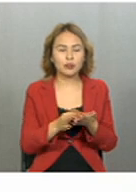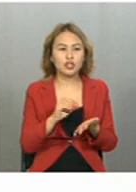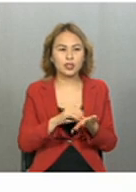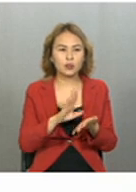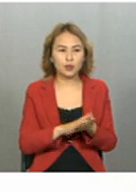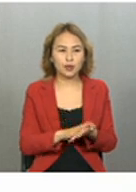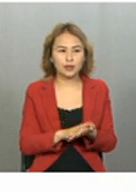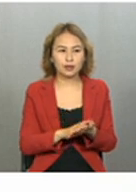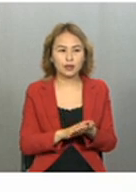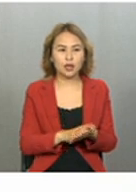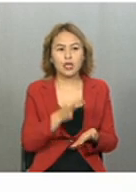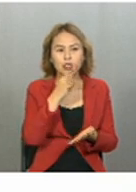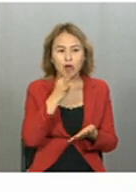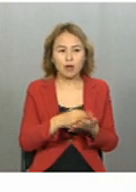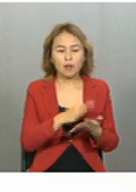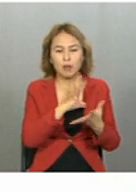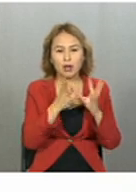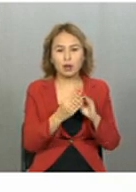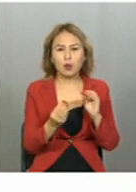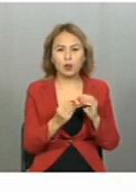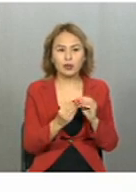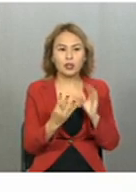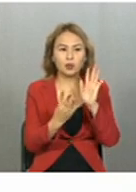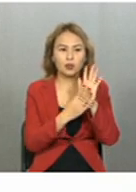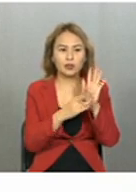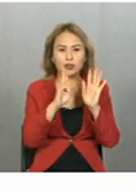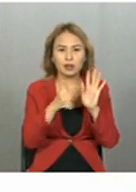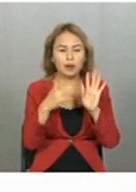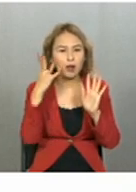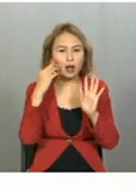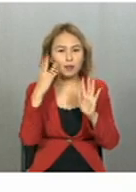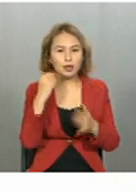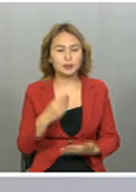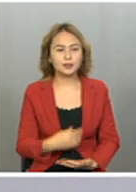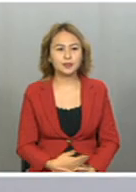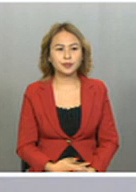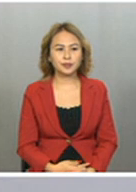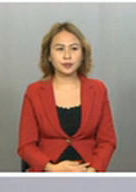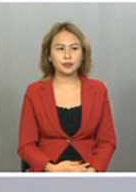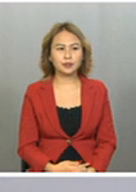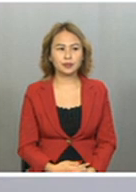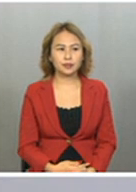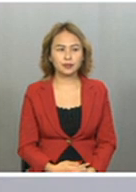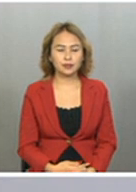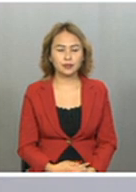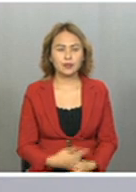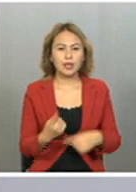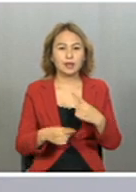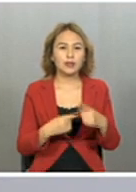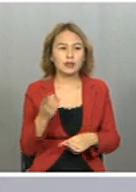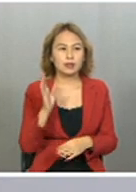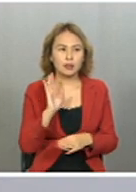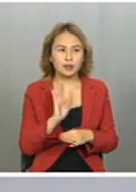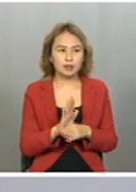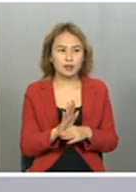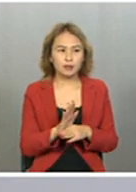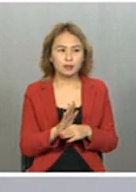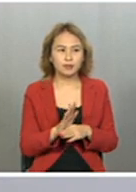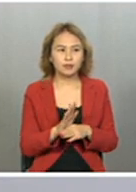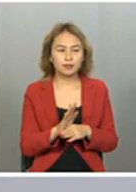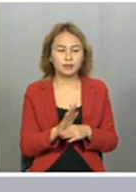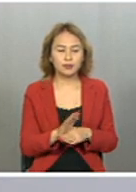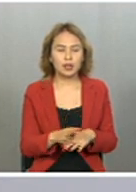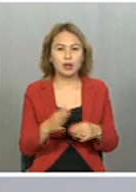қояйық. Жауабы барлығы 10-нан 9 килограмм алма. Келесі тапсырма балар, мәтін